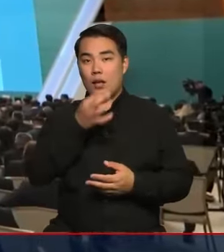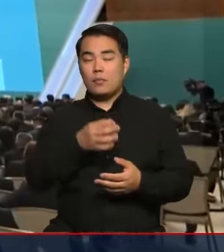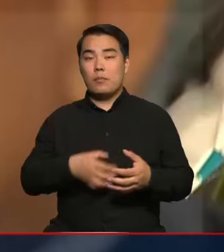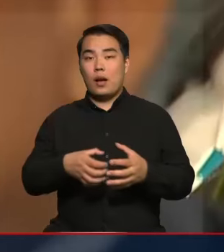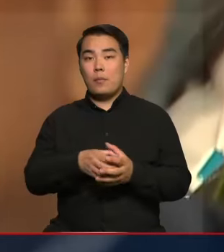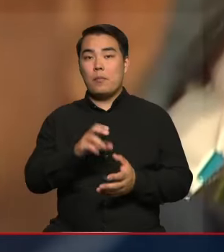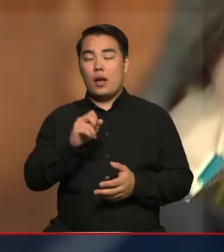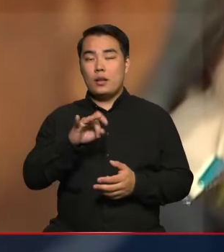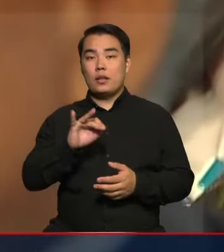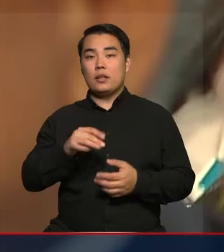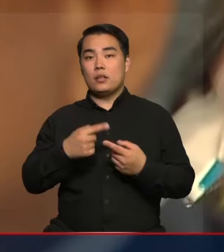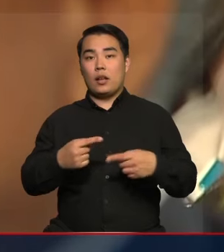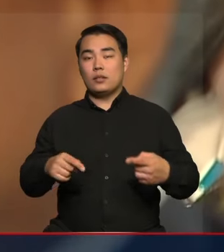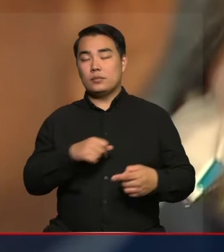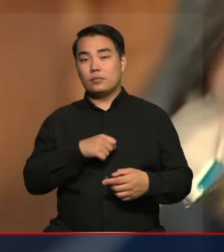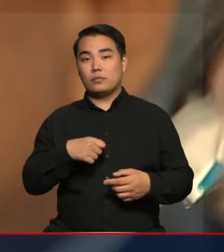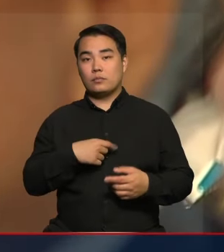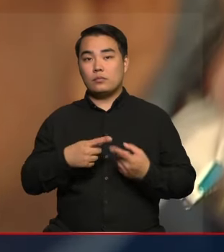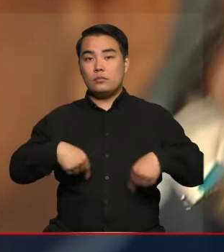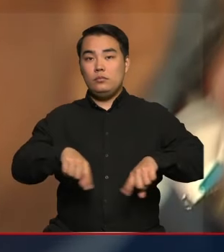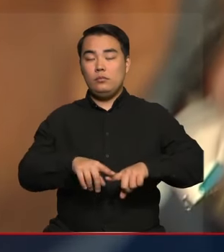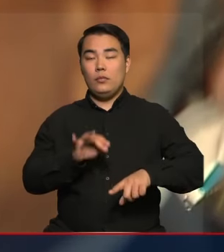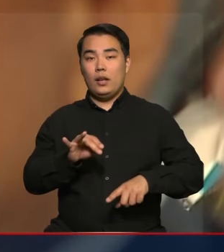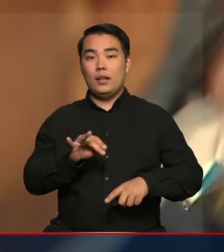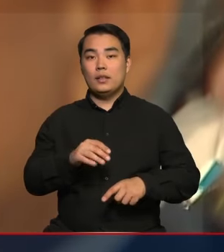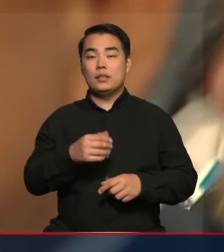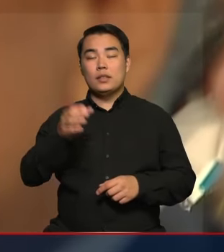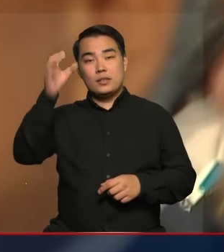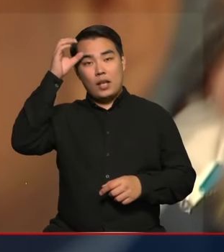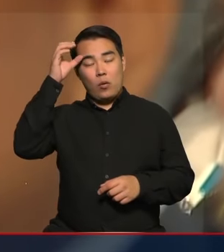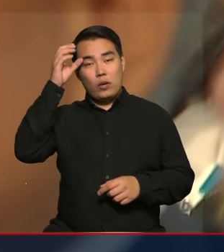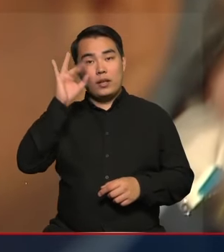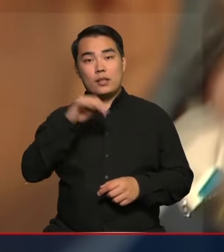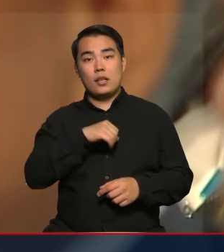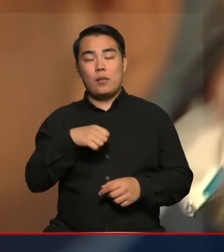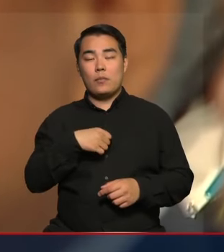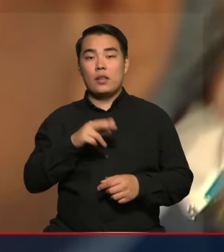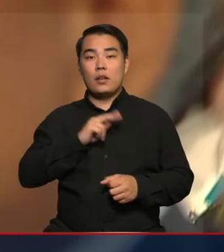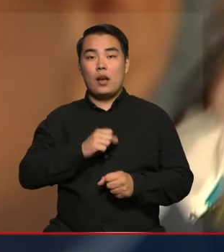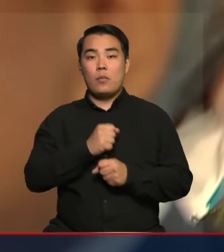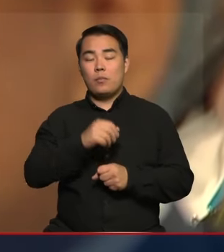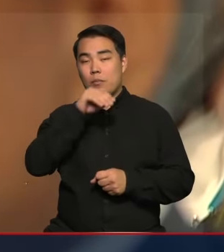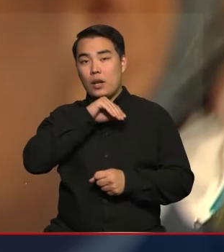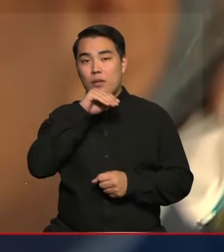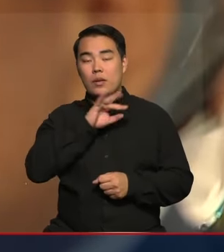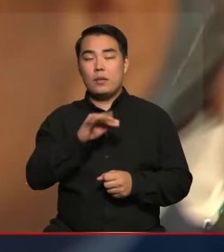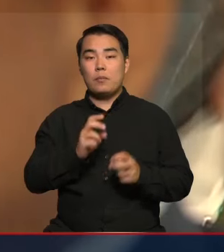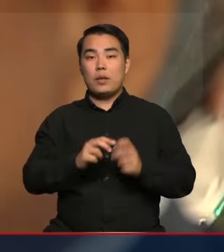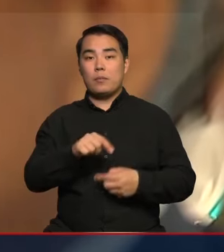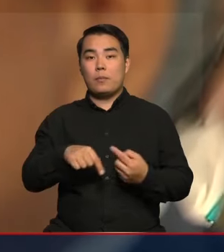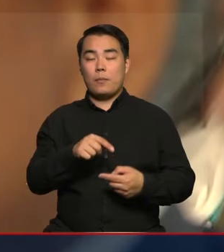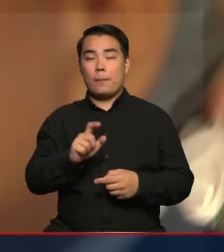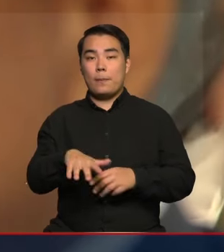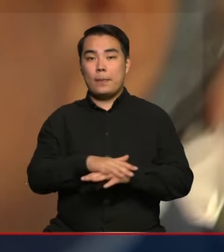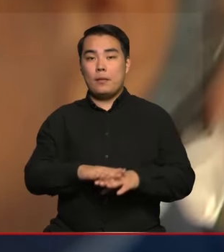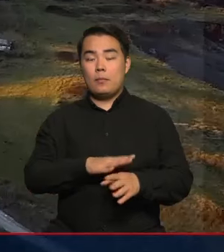партиялар мен түрлі қоғамдық ұйымдардың өкілдерін, сондай-ақ ғалымдарды, сарапшыларды, өндіріс мамандары мен кәсіпкерлерді біріктірді.